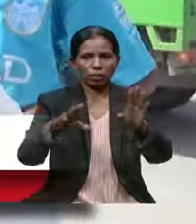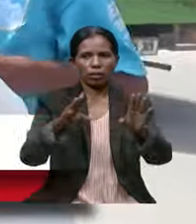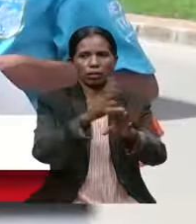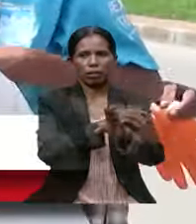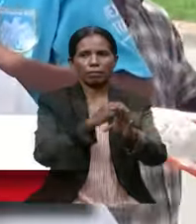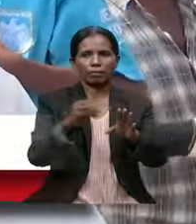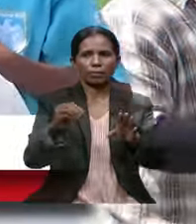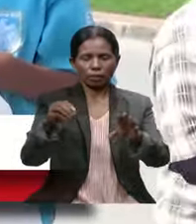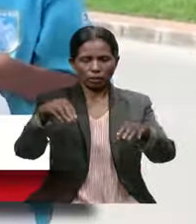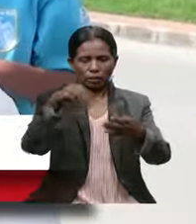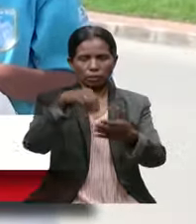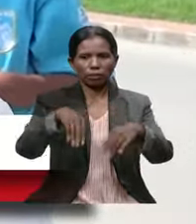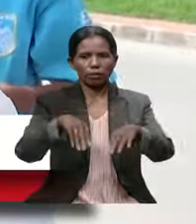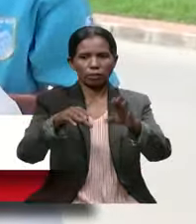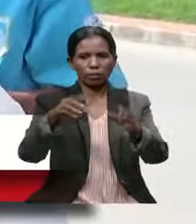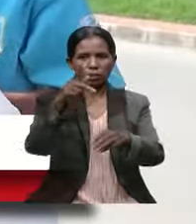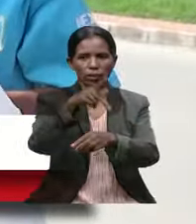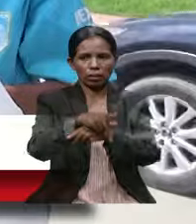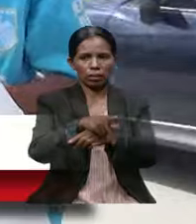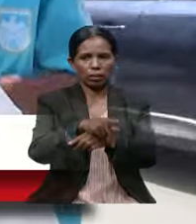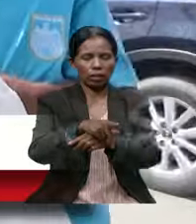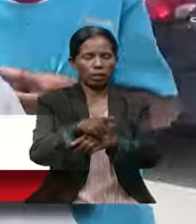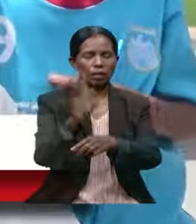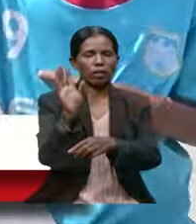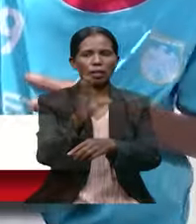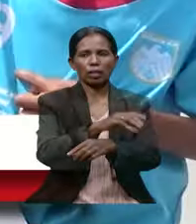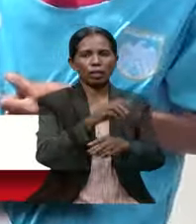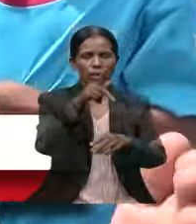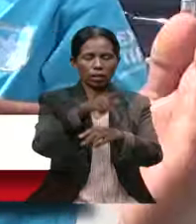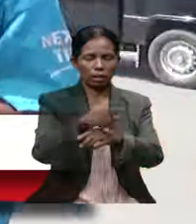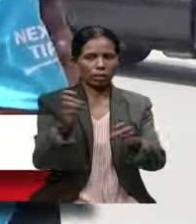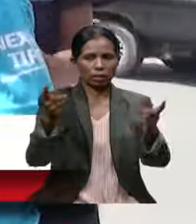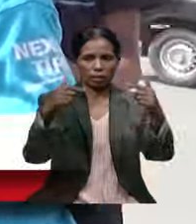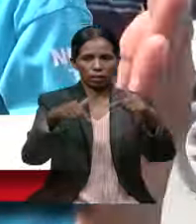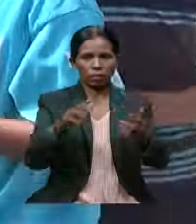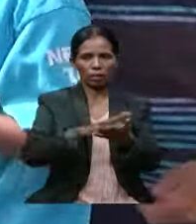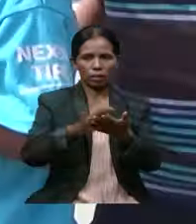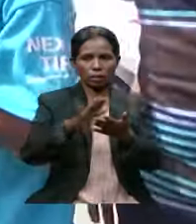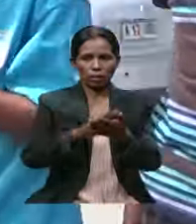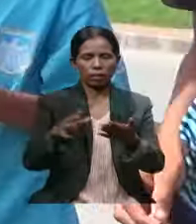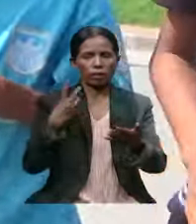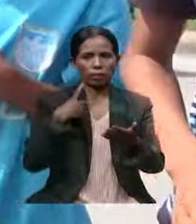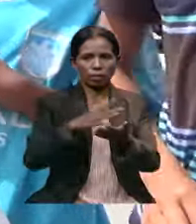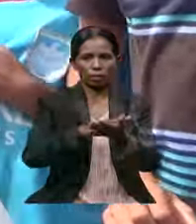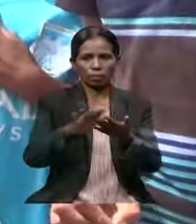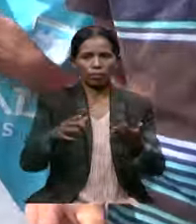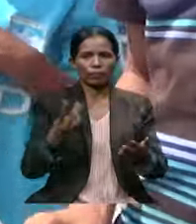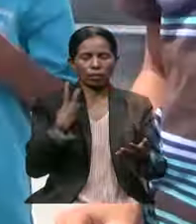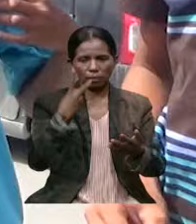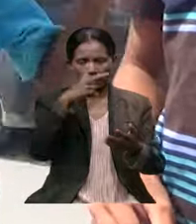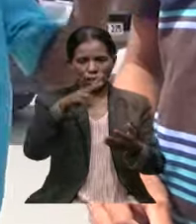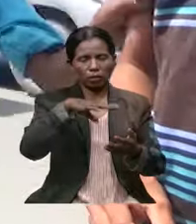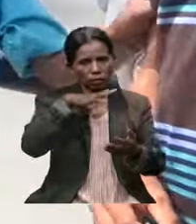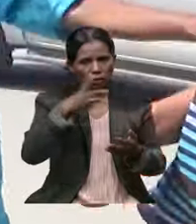hobe sa. Mai fan hobe kalan ne. Lor ami lamai dan. Lor ni sura mai dengan hamos. Ami mai harefuer